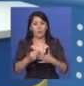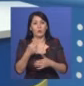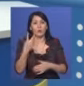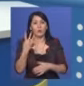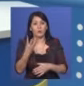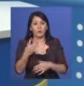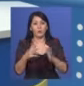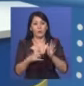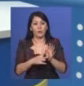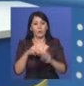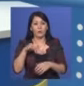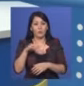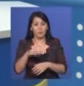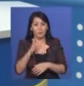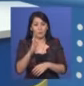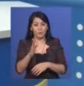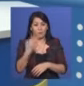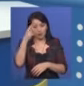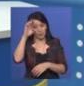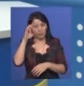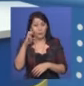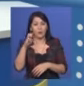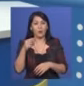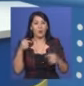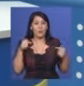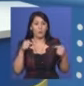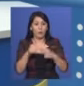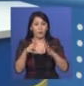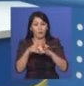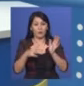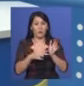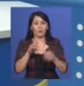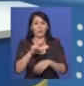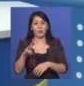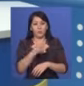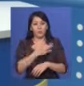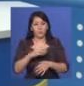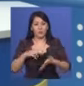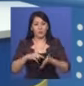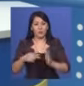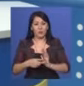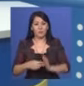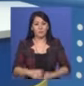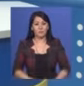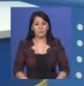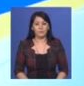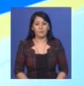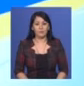құны 4-8 мың теңге аралығында болмақ. Мемлекет өкпеге 18 миллион теңге жұмсайды деп